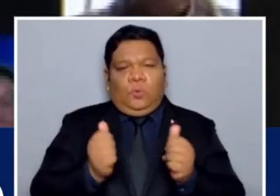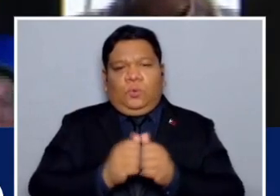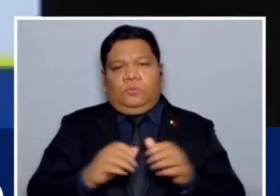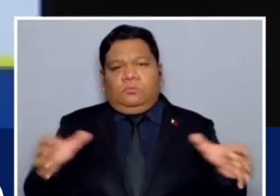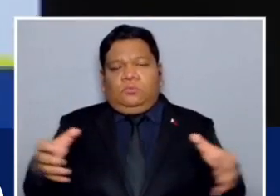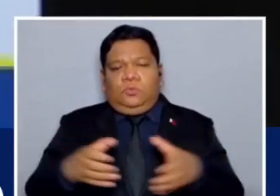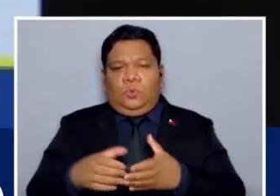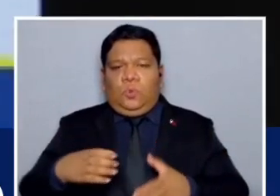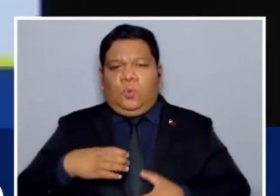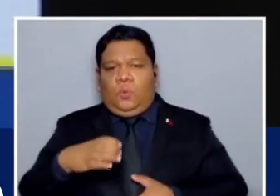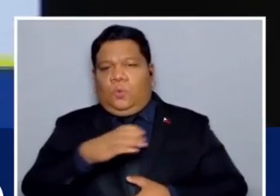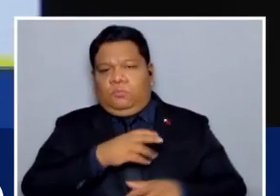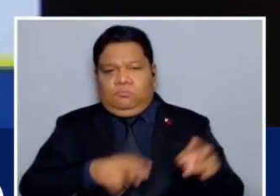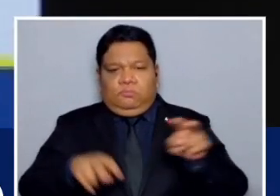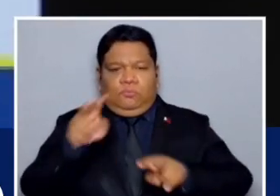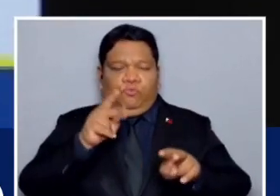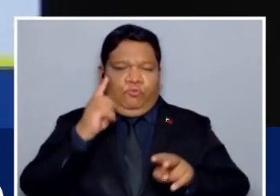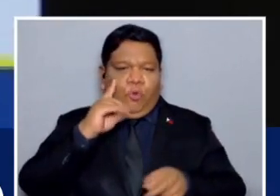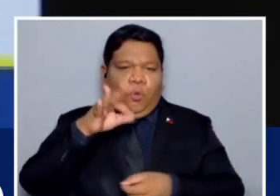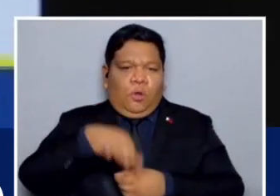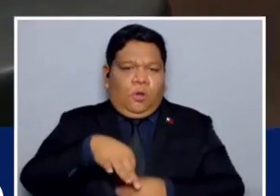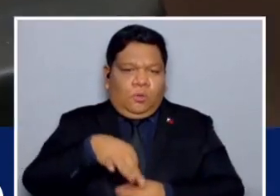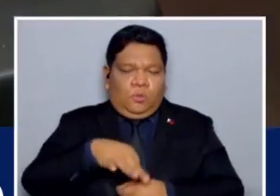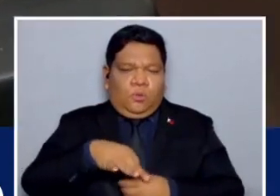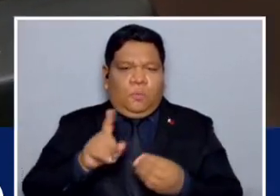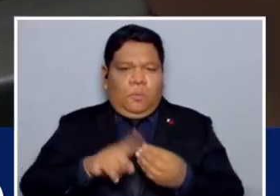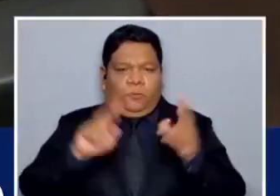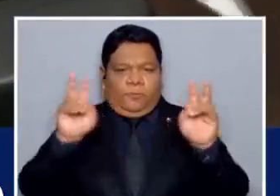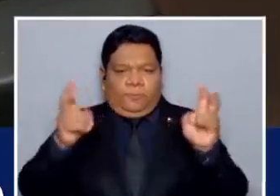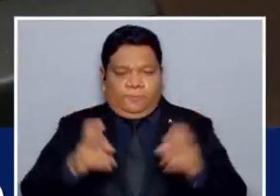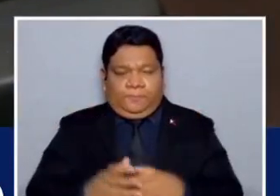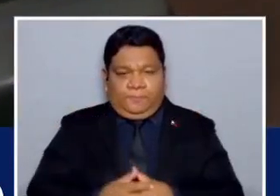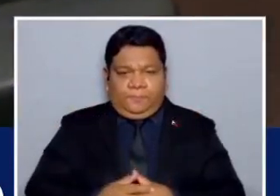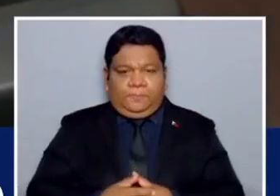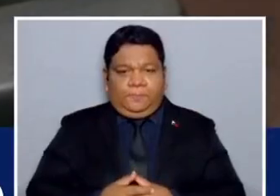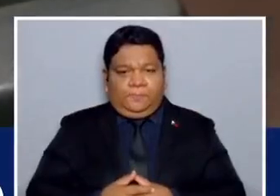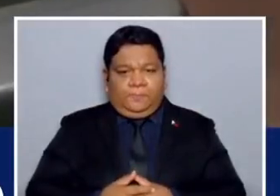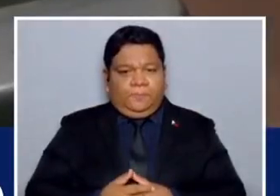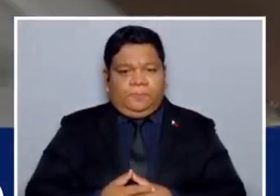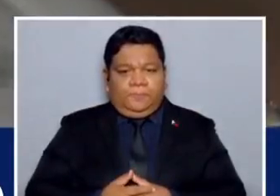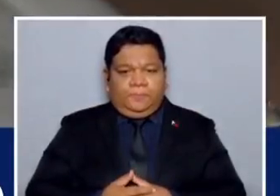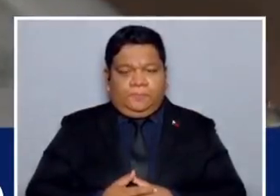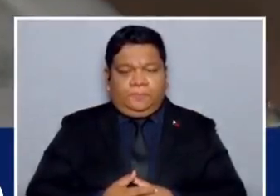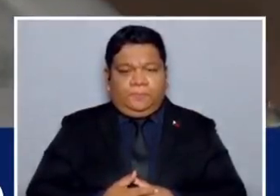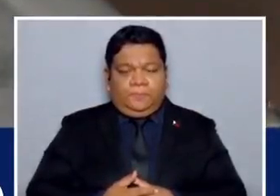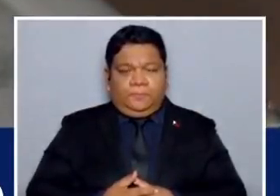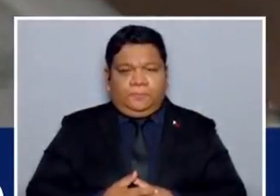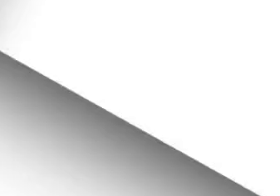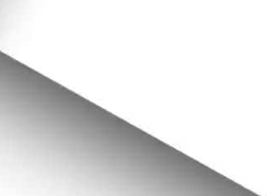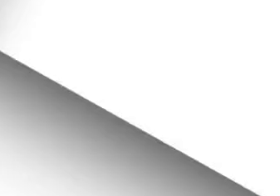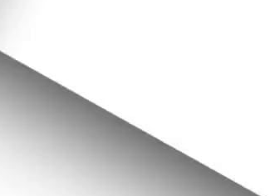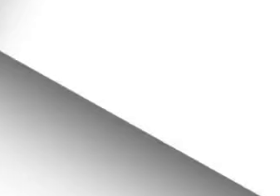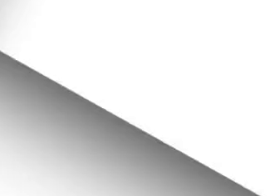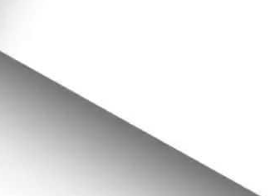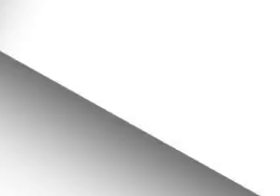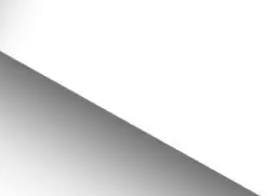Oversight Committee sa halalan tungkol sa issue. Willard Cheng, ABS-CBN News.